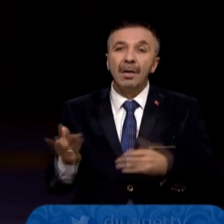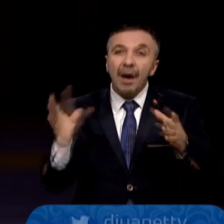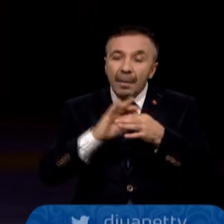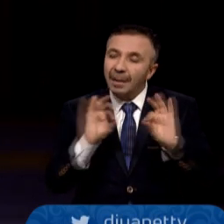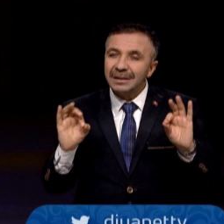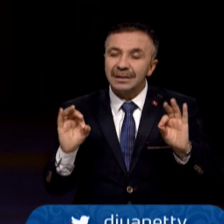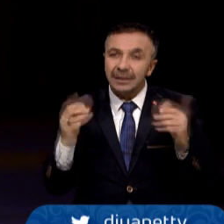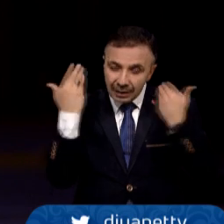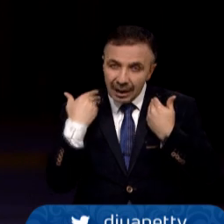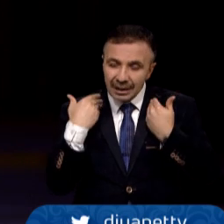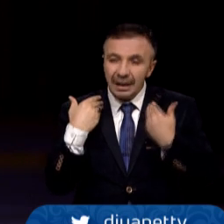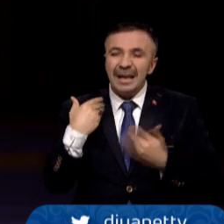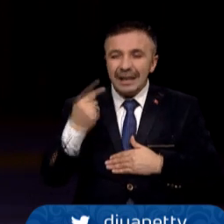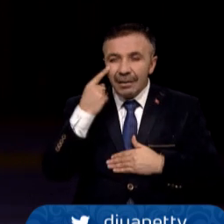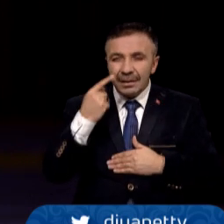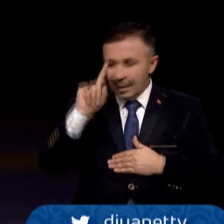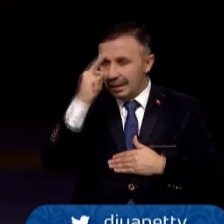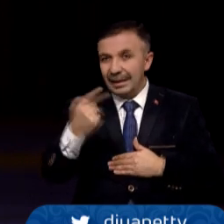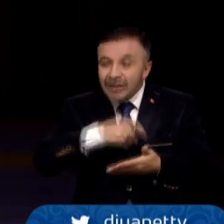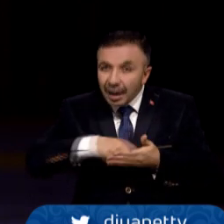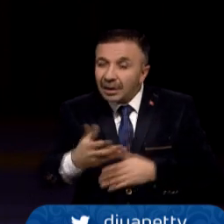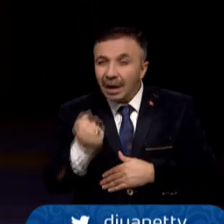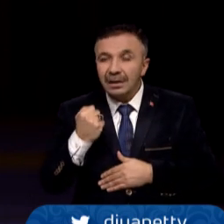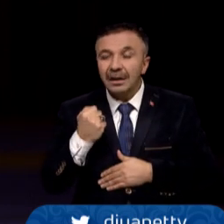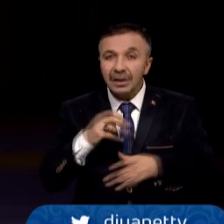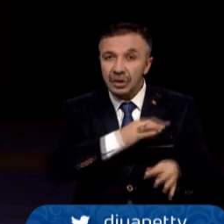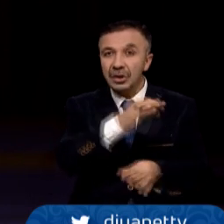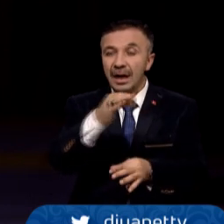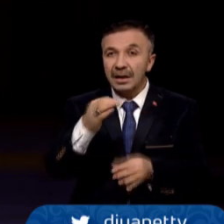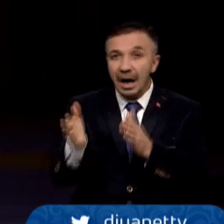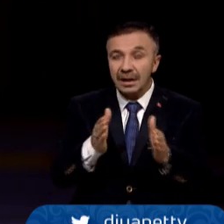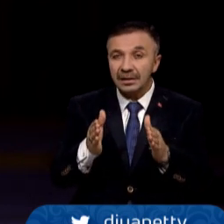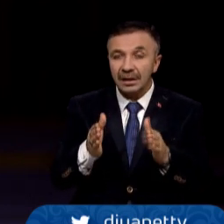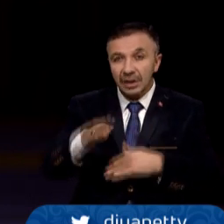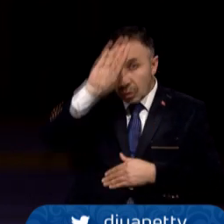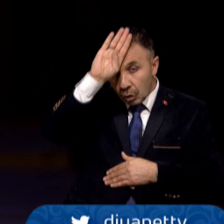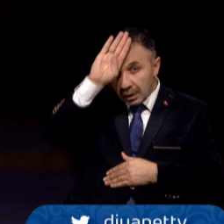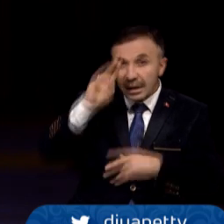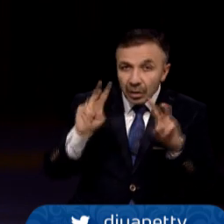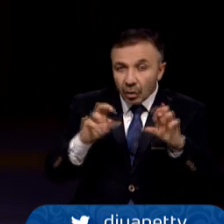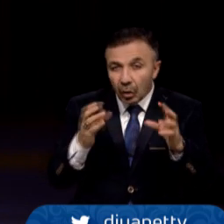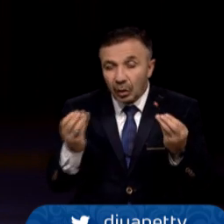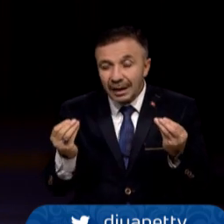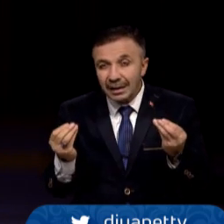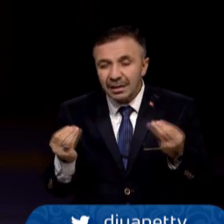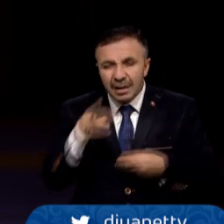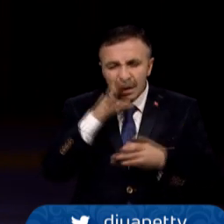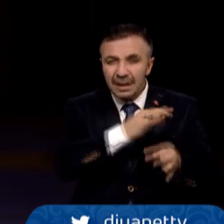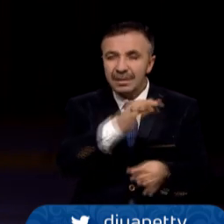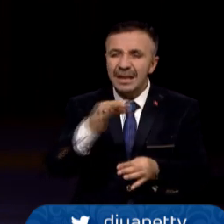devletten sadece maaşlarını alırlar vatandaşlar arasındaki hukuki meseleleri